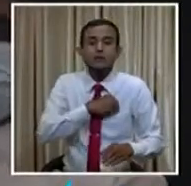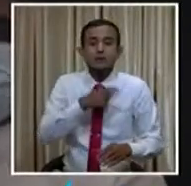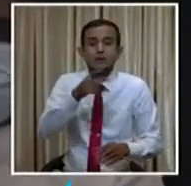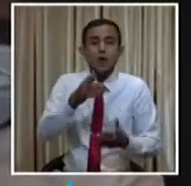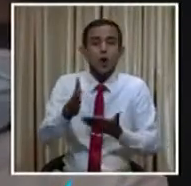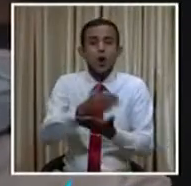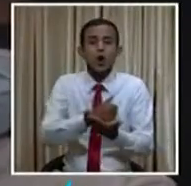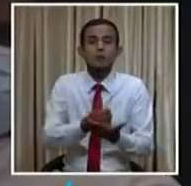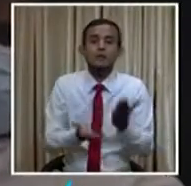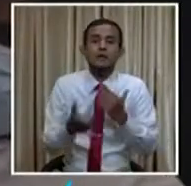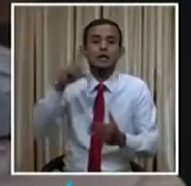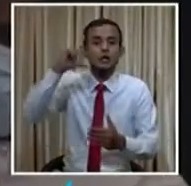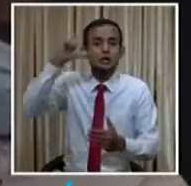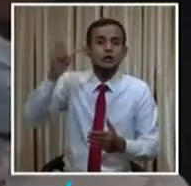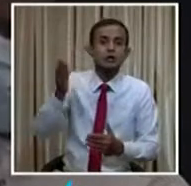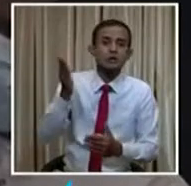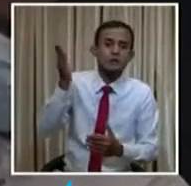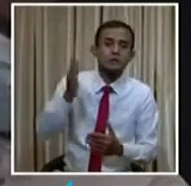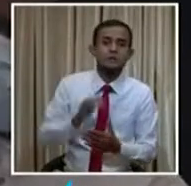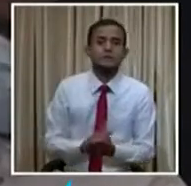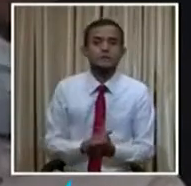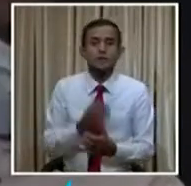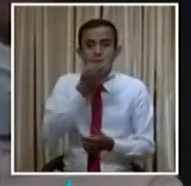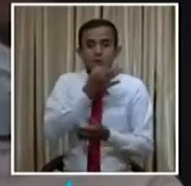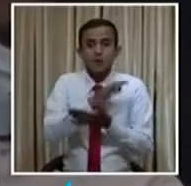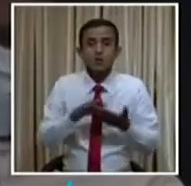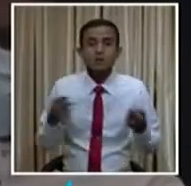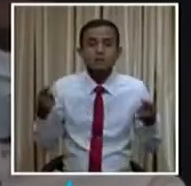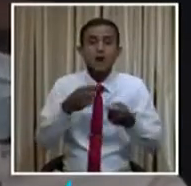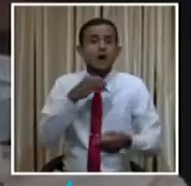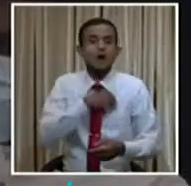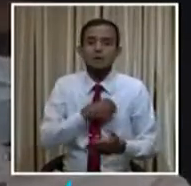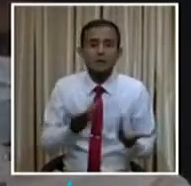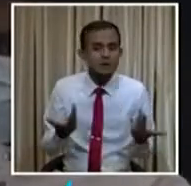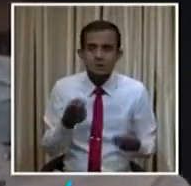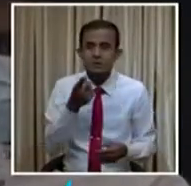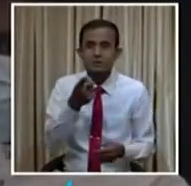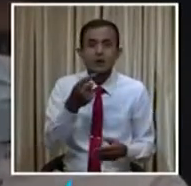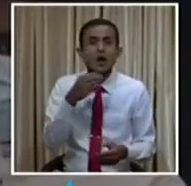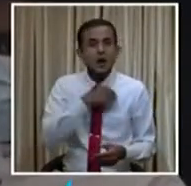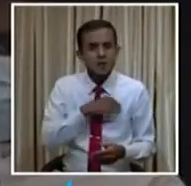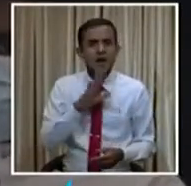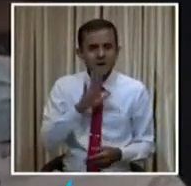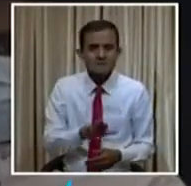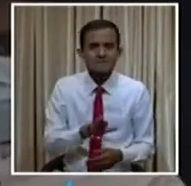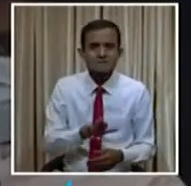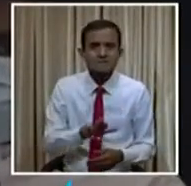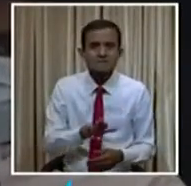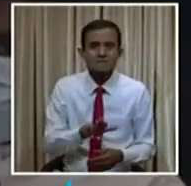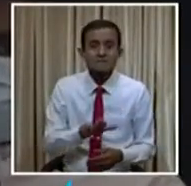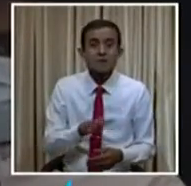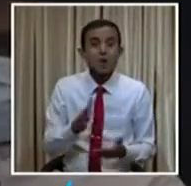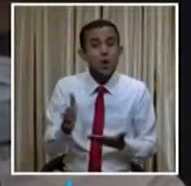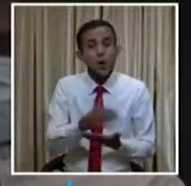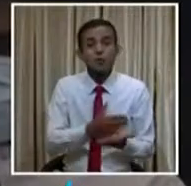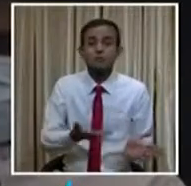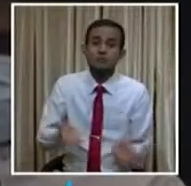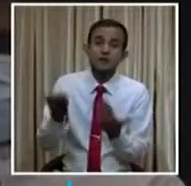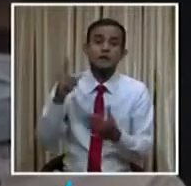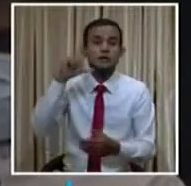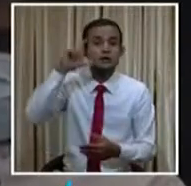ඔක්කොම යන්නේ චීනෙට හම්බන්තොට වරාය ලාභ නැද්ද ලාභ තියෙනවා ඒවා ඔක්කොම යන්නේ